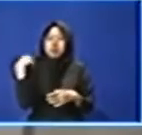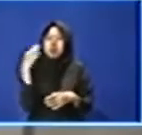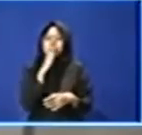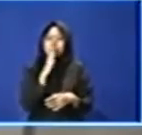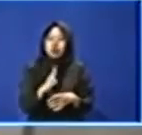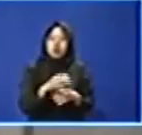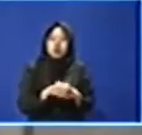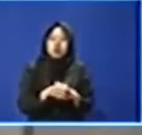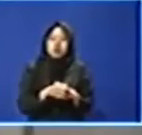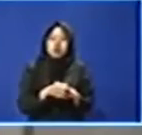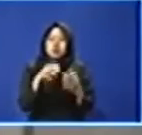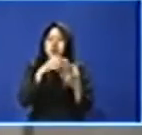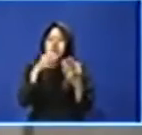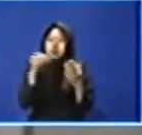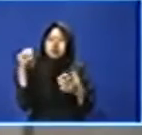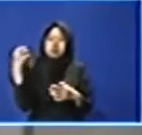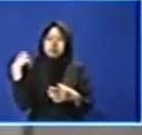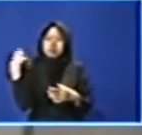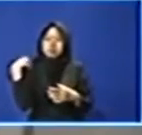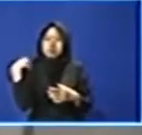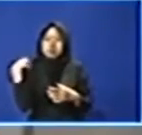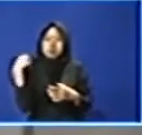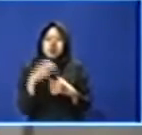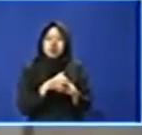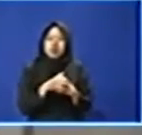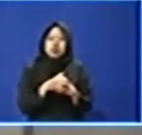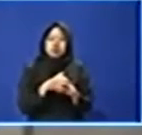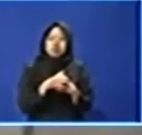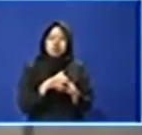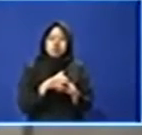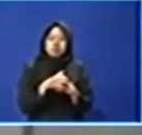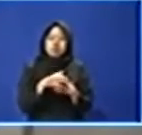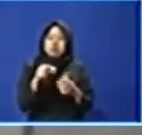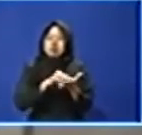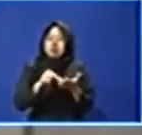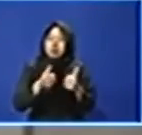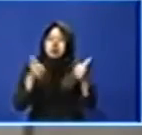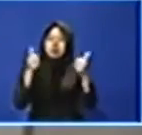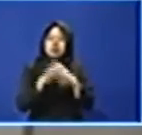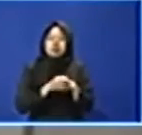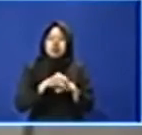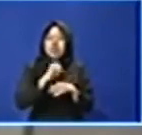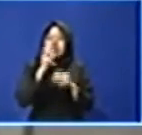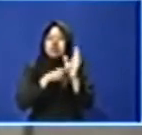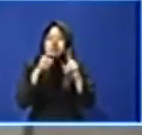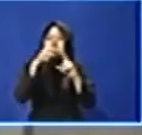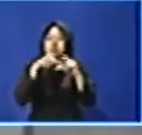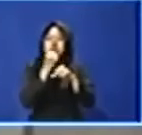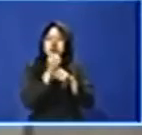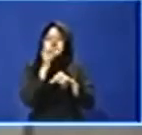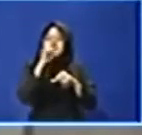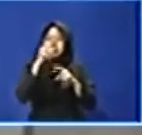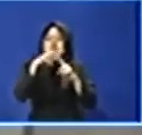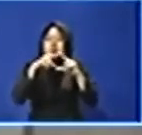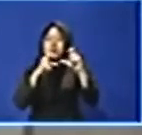pemimpin yang nyoba ibtila pemimpin yang berintegritas dan Candi bawah tanggal 9